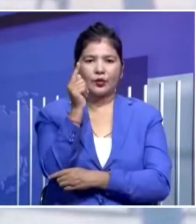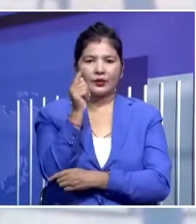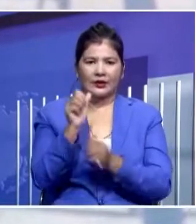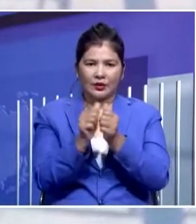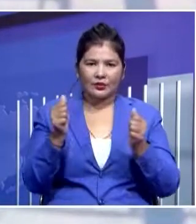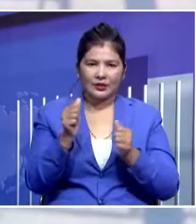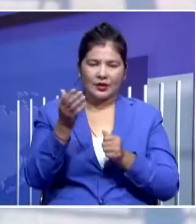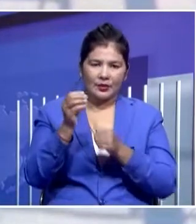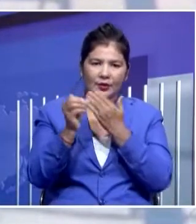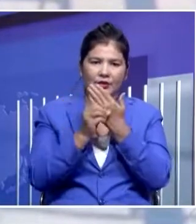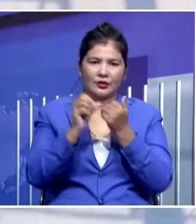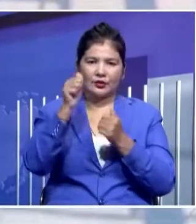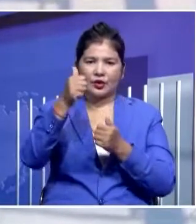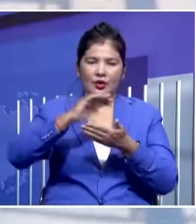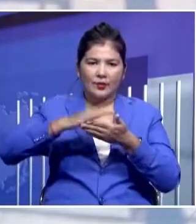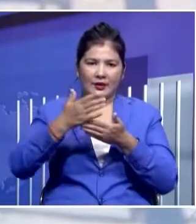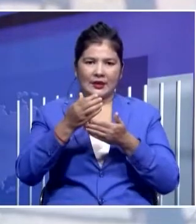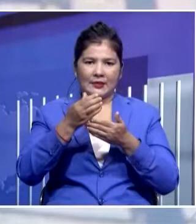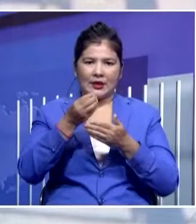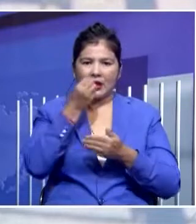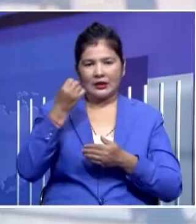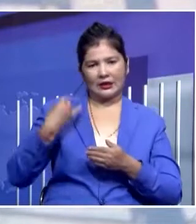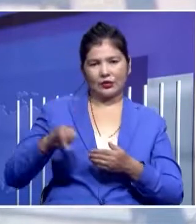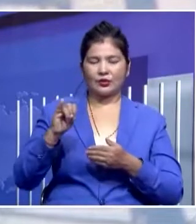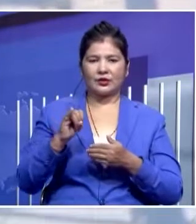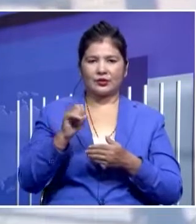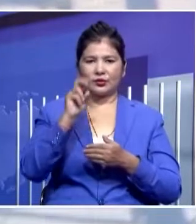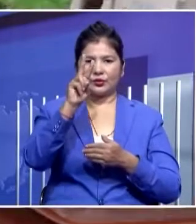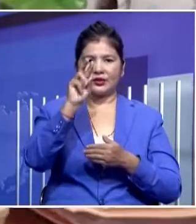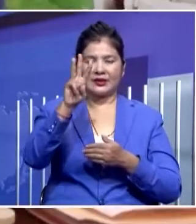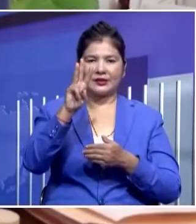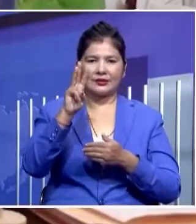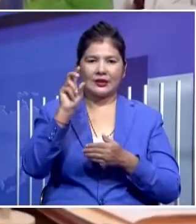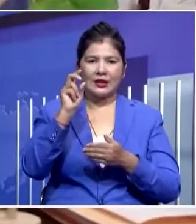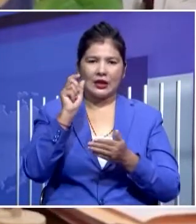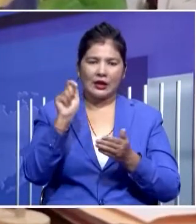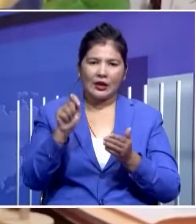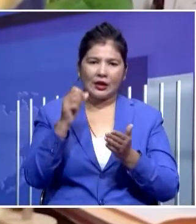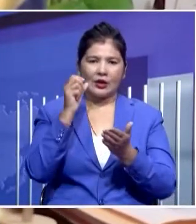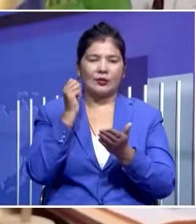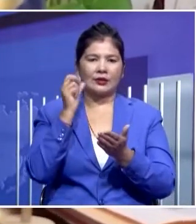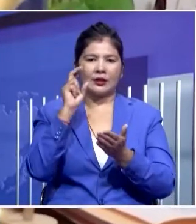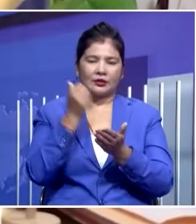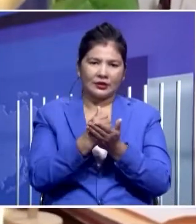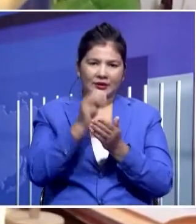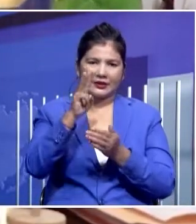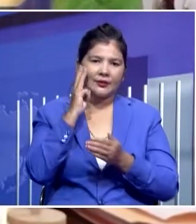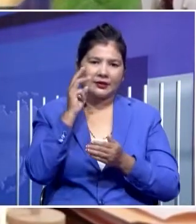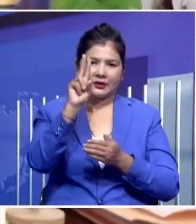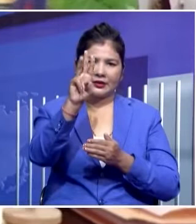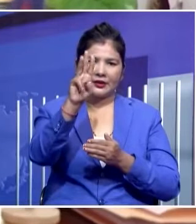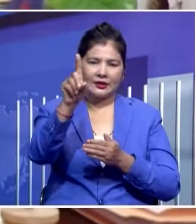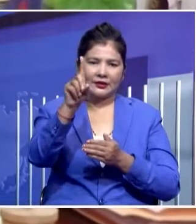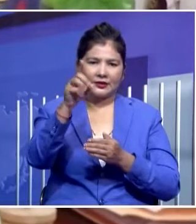अनुसार पछिल्लो 6 महिनामा लागु औषधका 23 मुद्दा दर्ता हुँदा 3 महिलासहित 31 जना प्रहरी